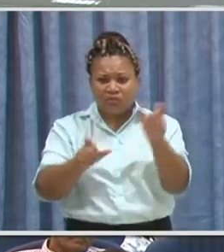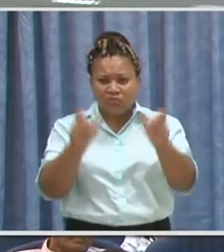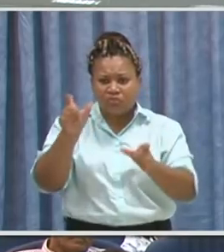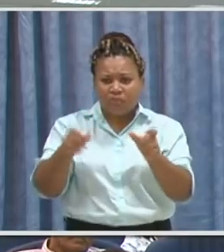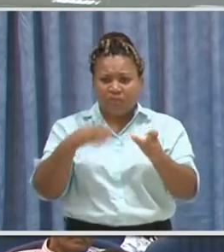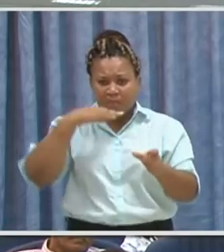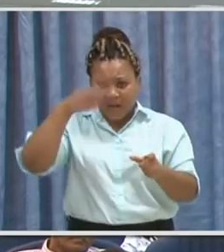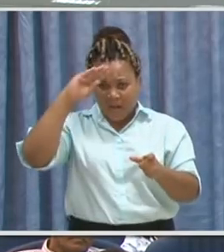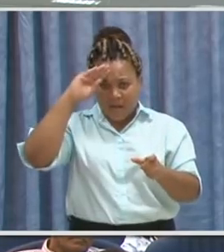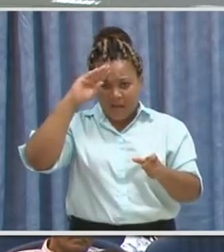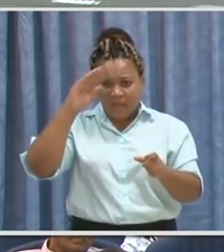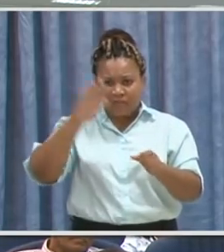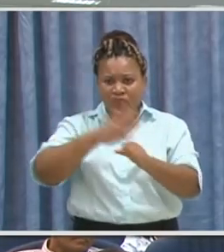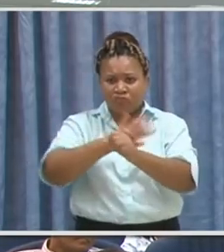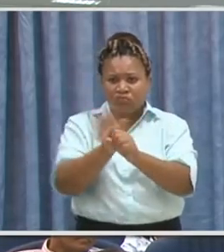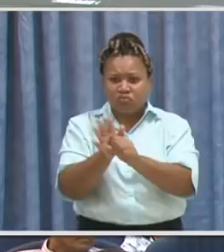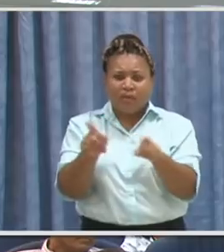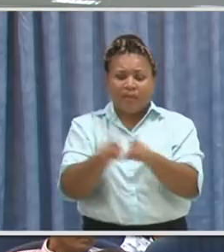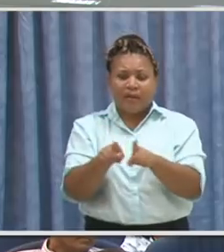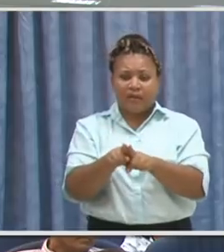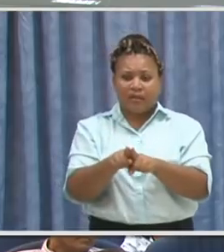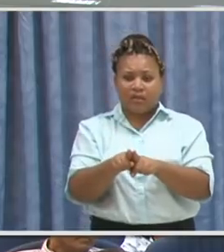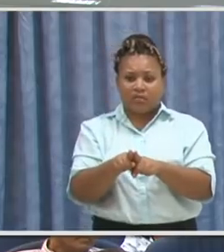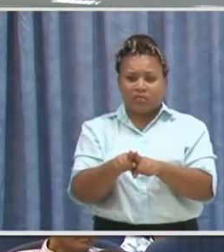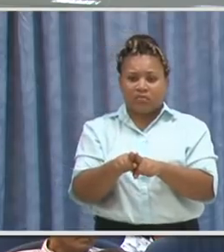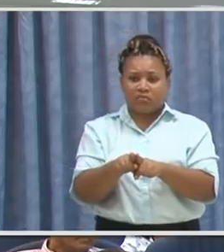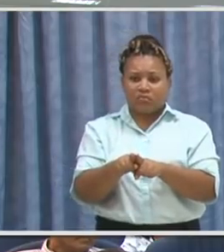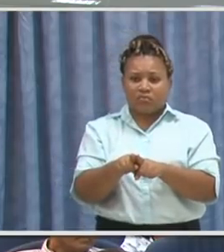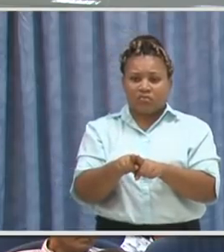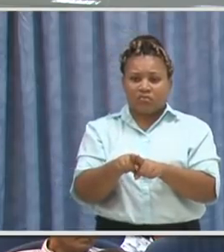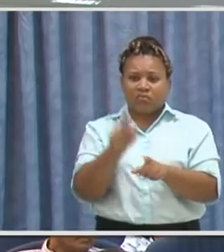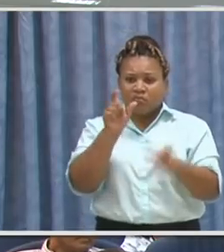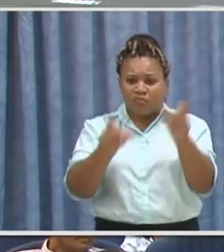Ah. Puis l'autre côté, coup, malgré le docteur Louange, cause le sabbat coup.